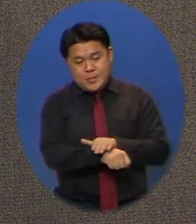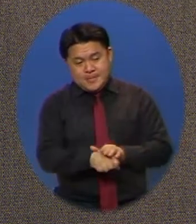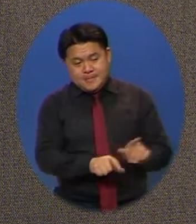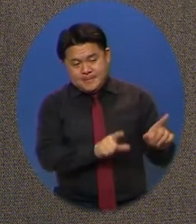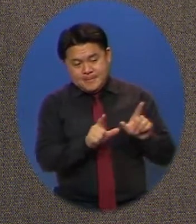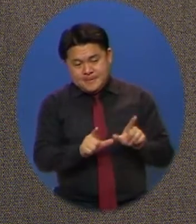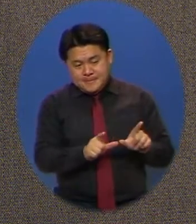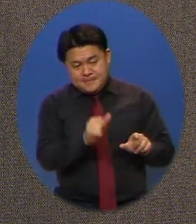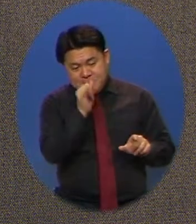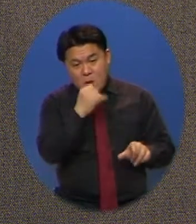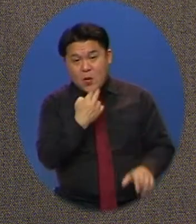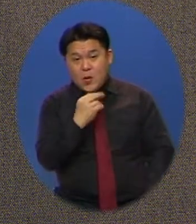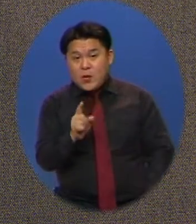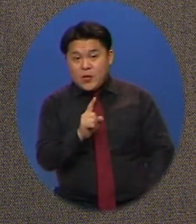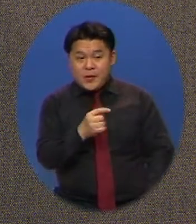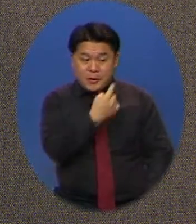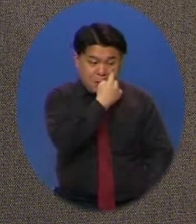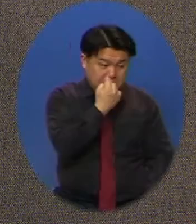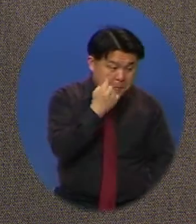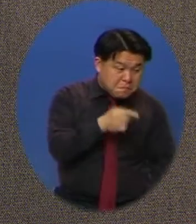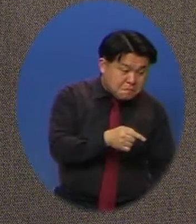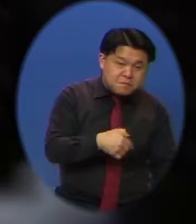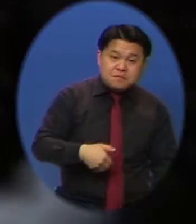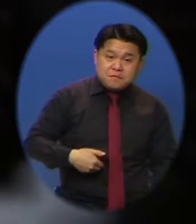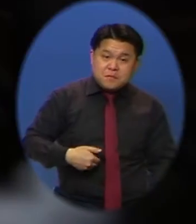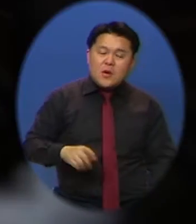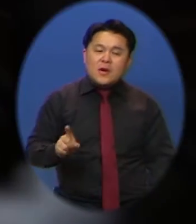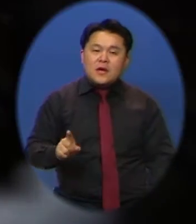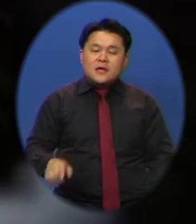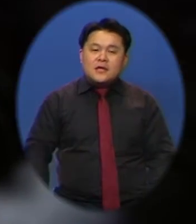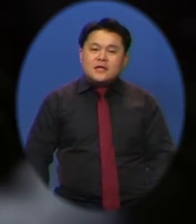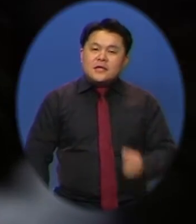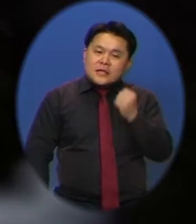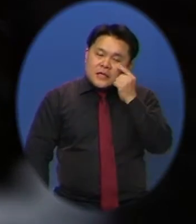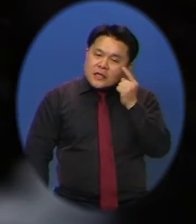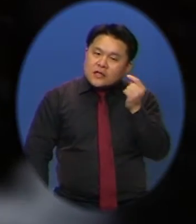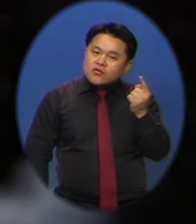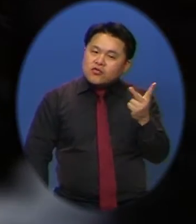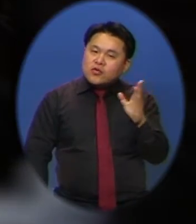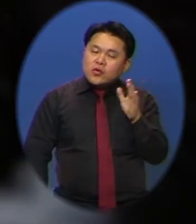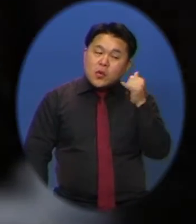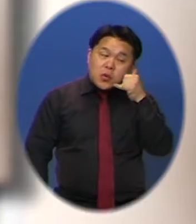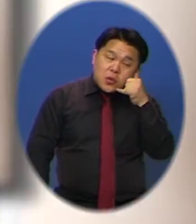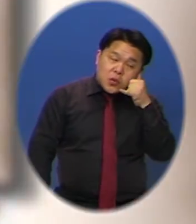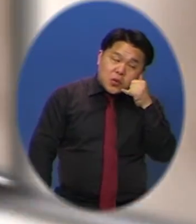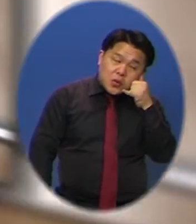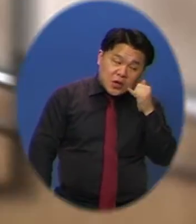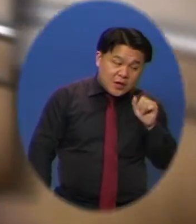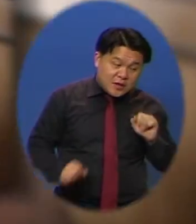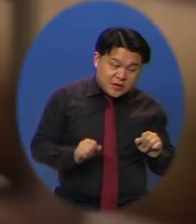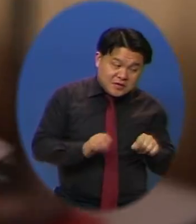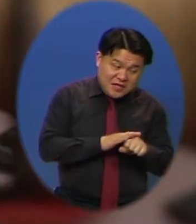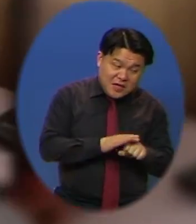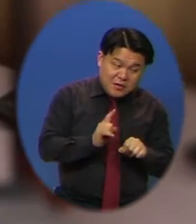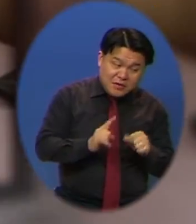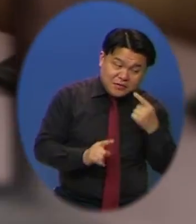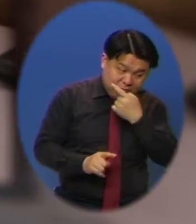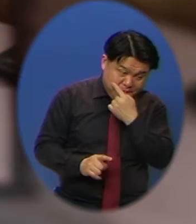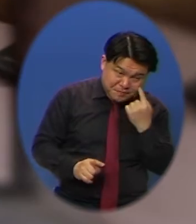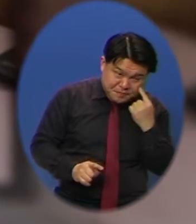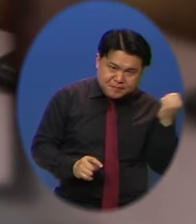생활을 하면서 잘 살고 계신지를 한 달에 두 번 정도씩 전화로 확인을